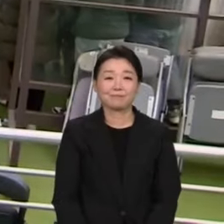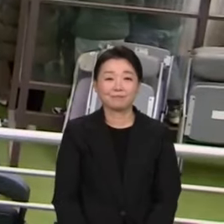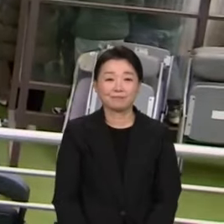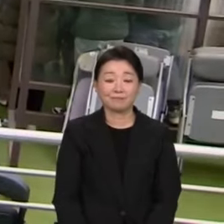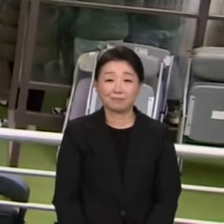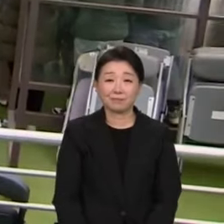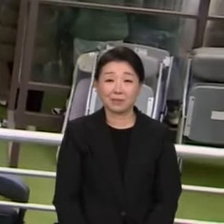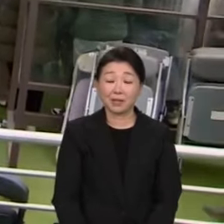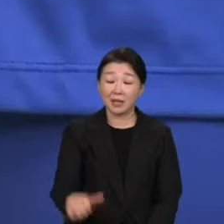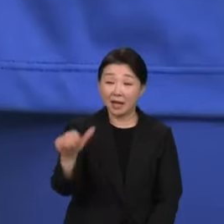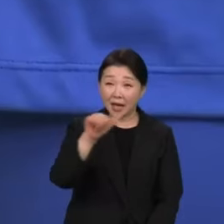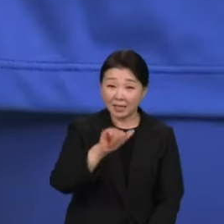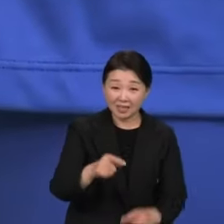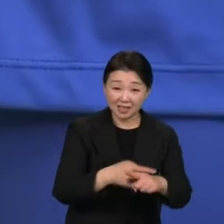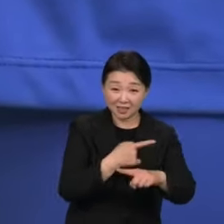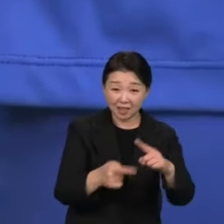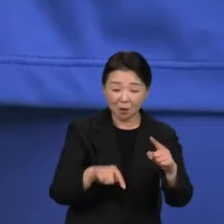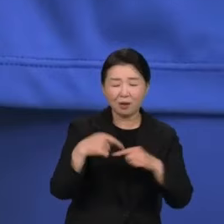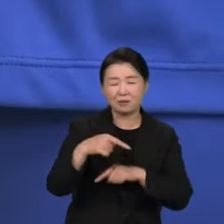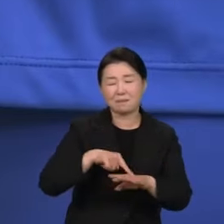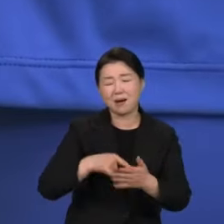아시이 겪